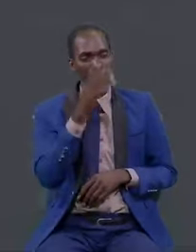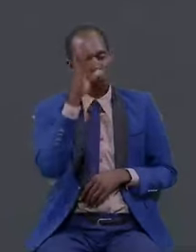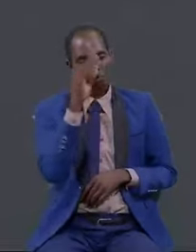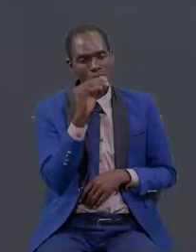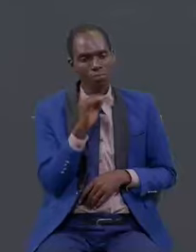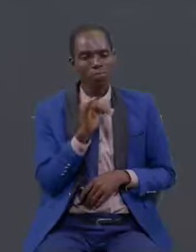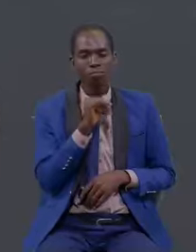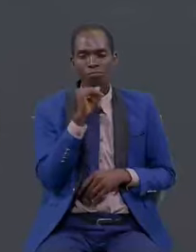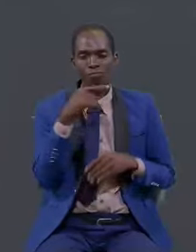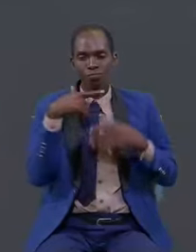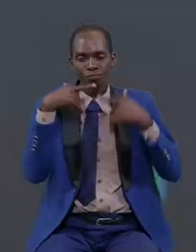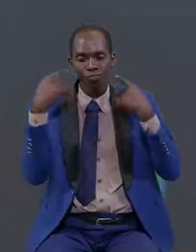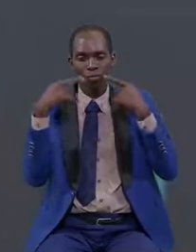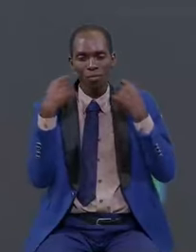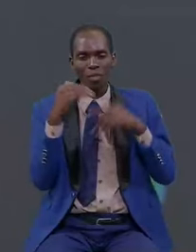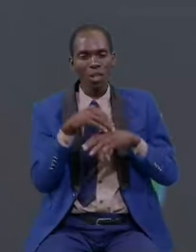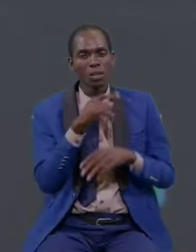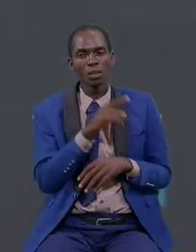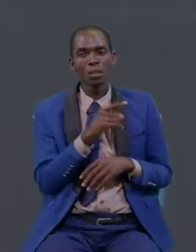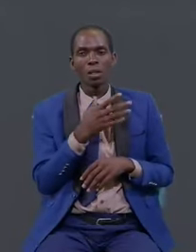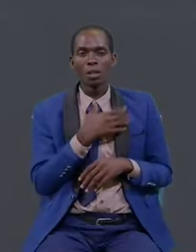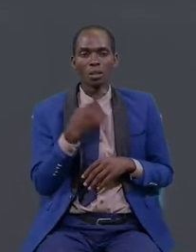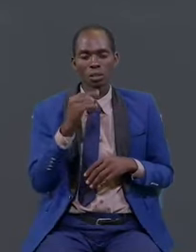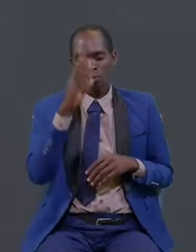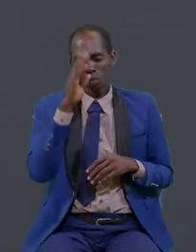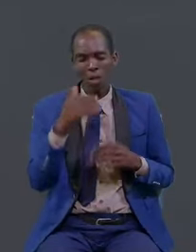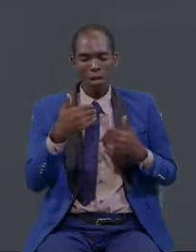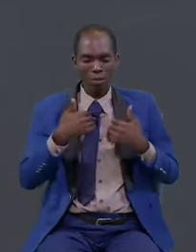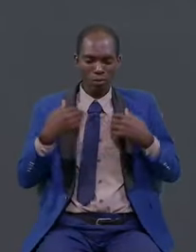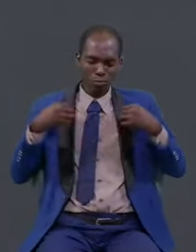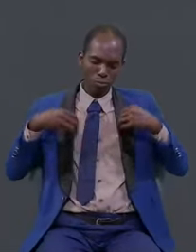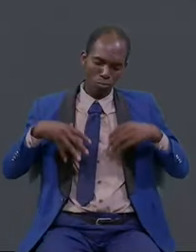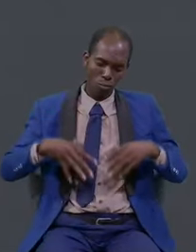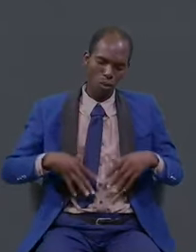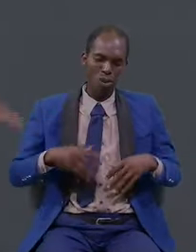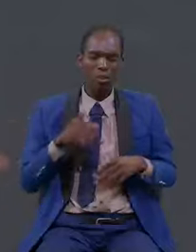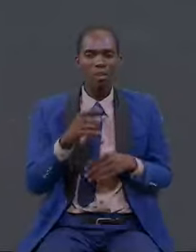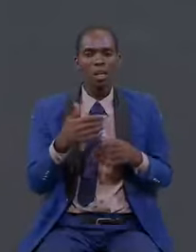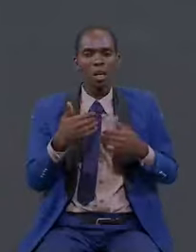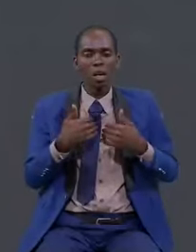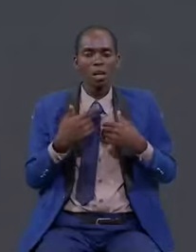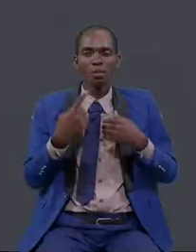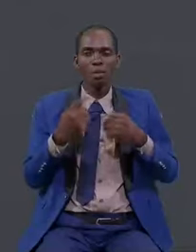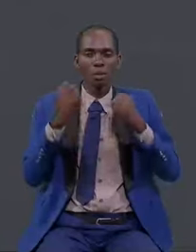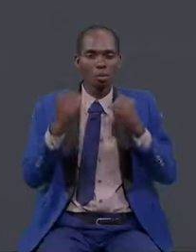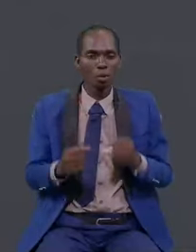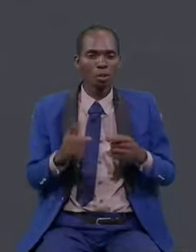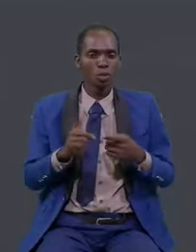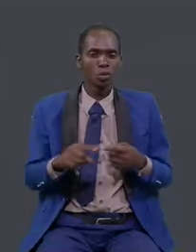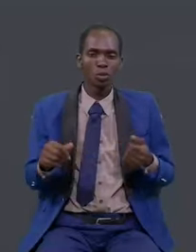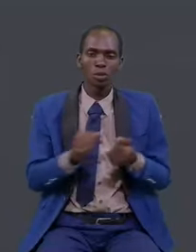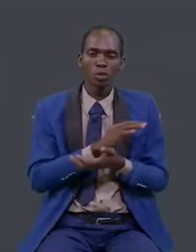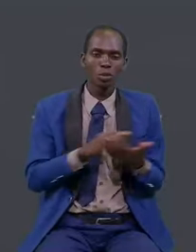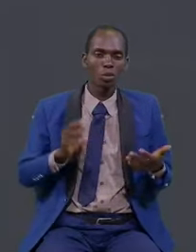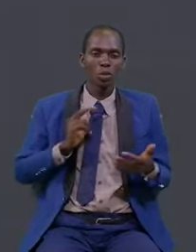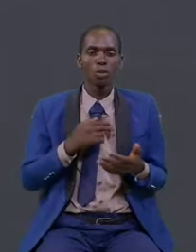eux. L'homme-là, alors, montre, l'homme-là donne l'impression d'avoir le pouvoir de